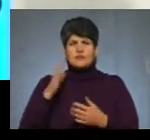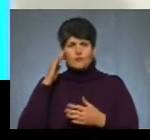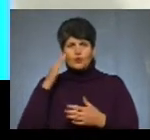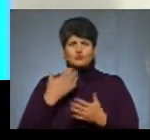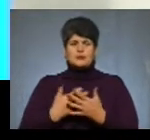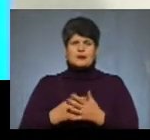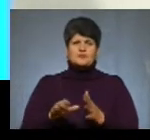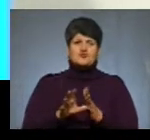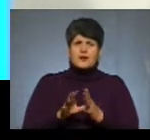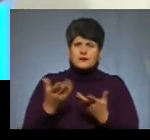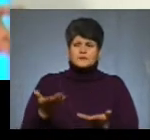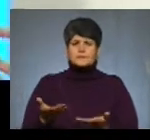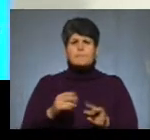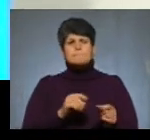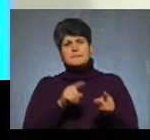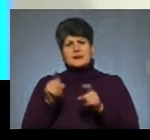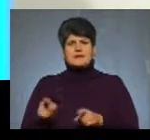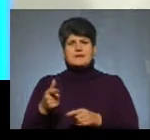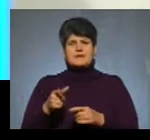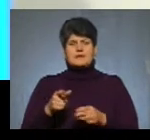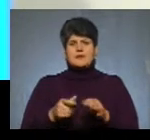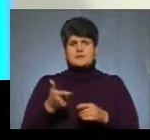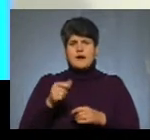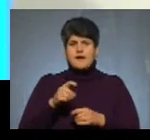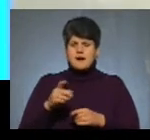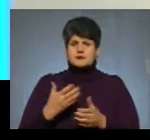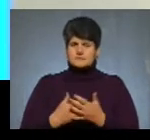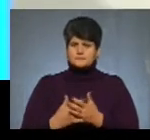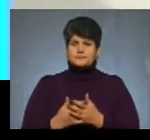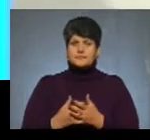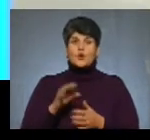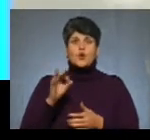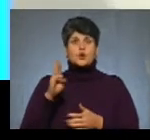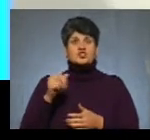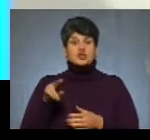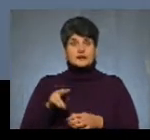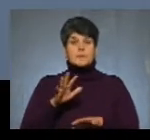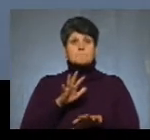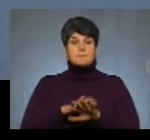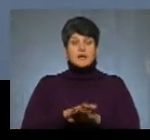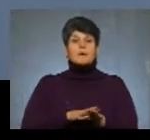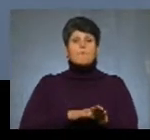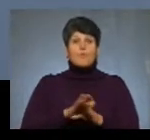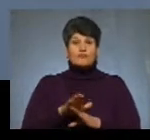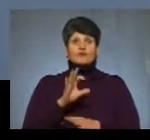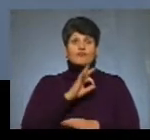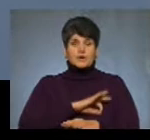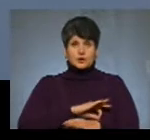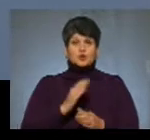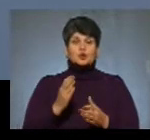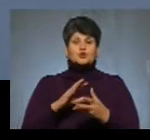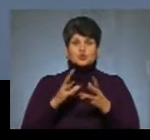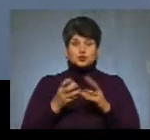водопостачання чи електроенергії стільки, перекиньте там на природний газ. Тобто Ощадбанк повністю використає суму субсидій, якщо